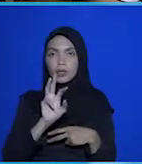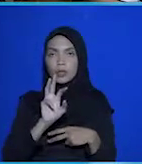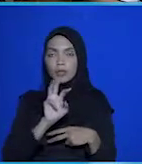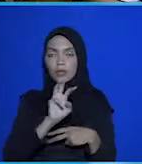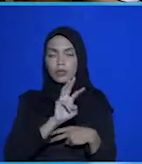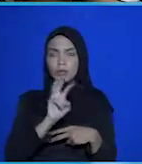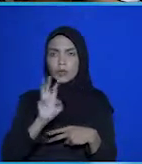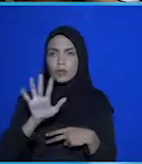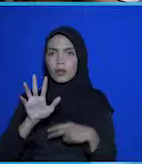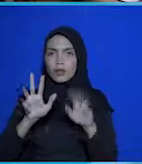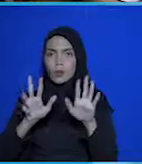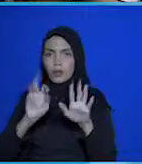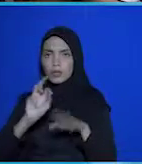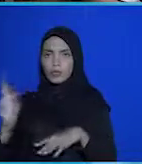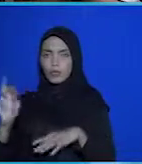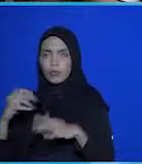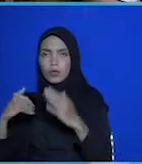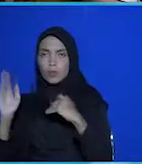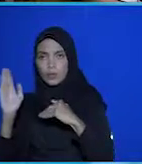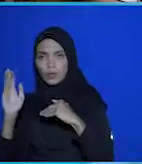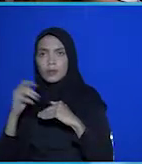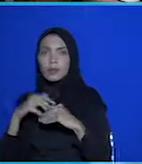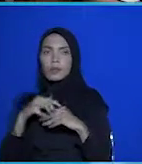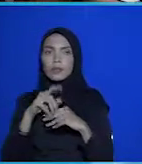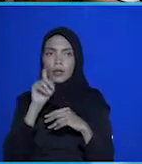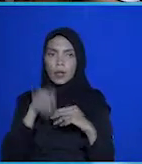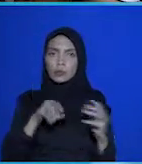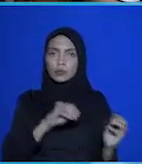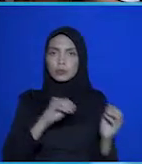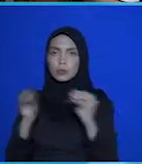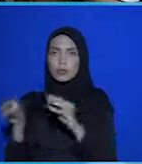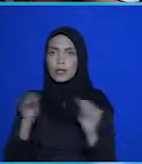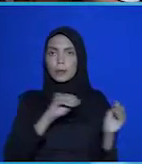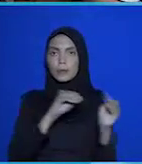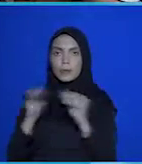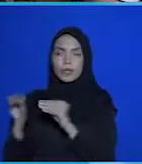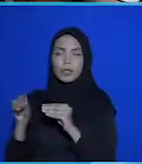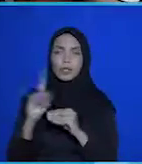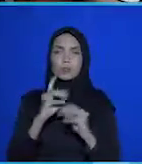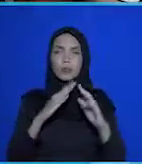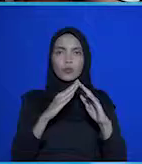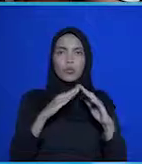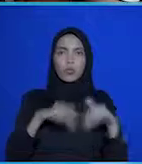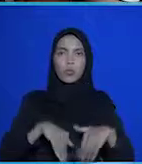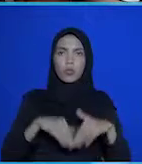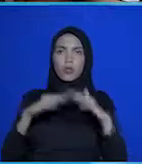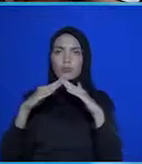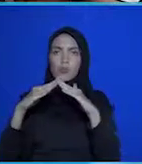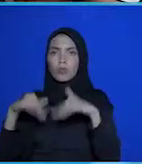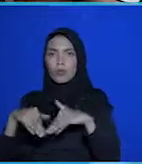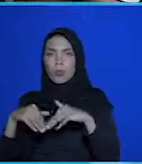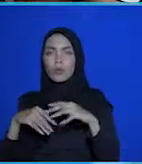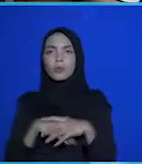358.000 sekian yang terpaksa mengungsi, tercabut dari rumah tinggal mereka yang